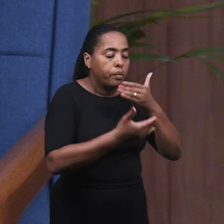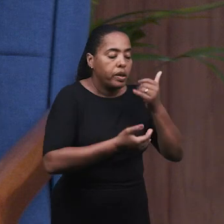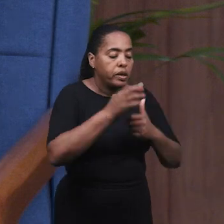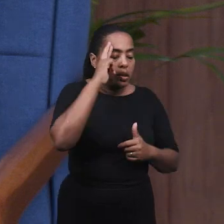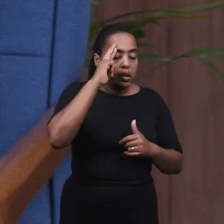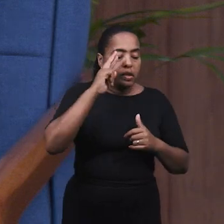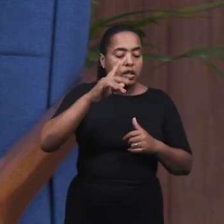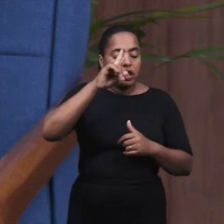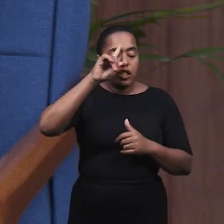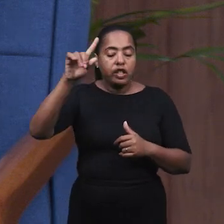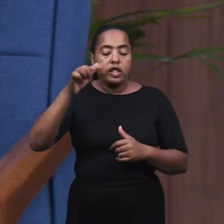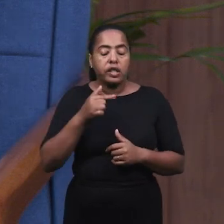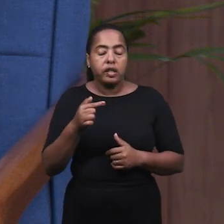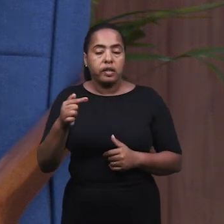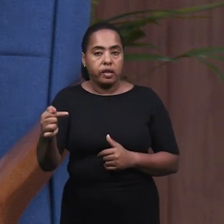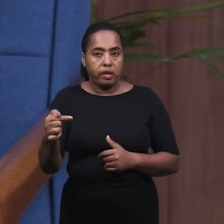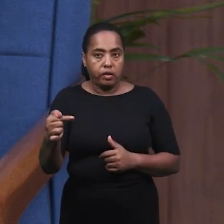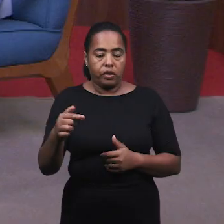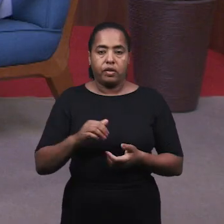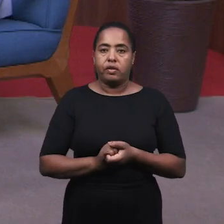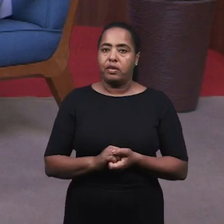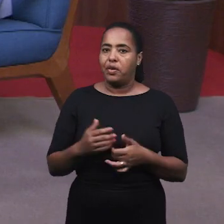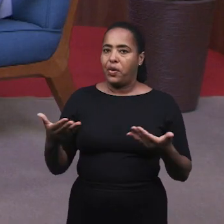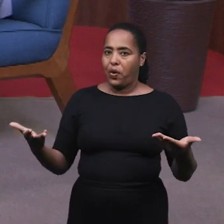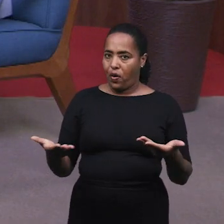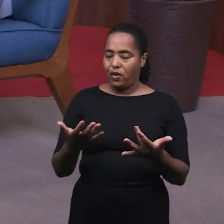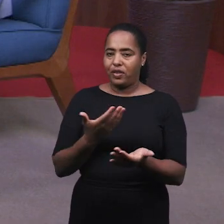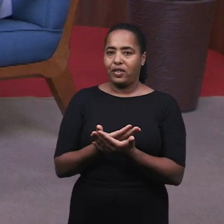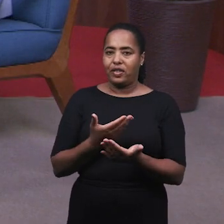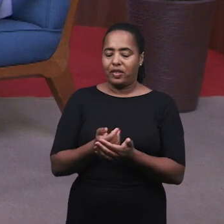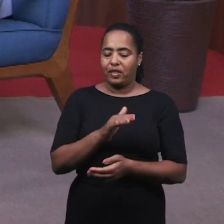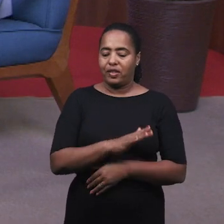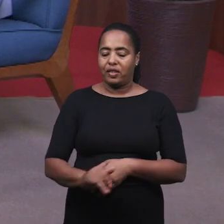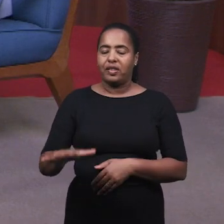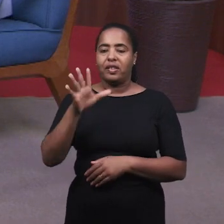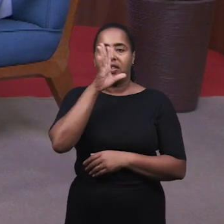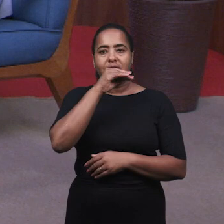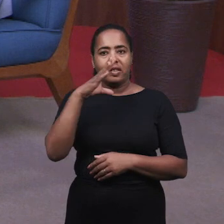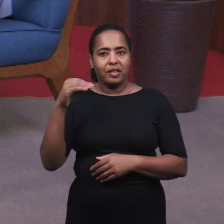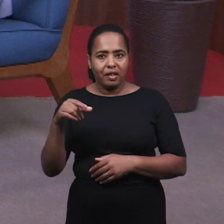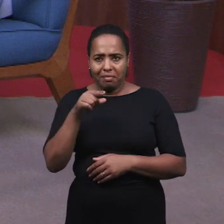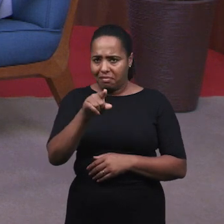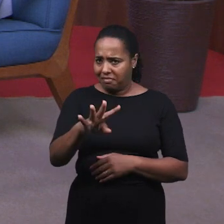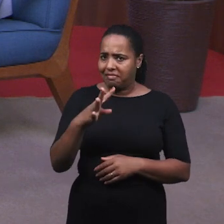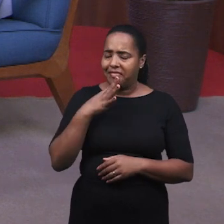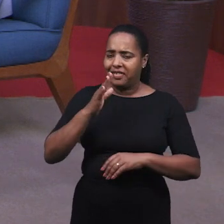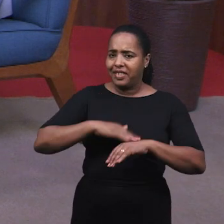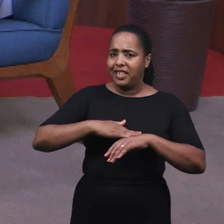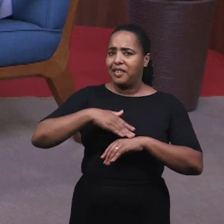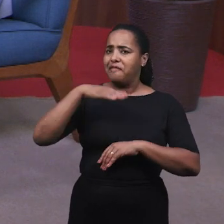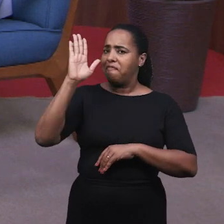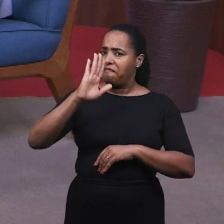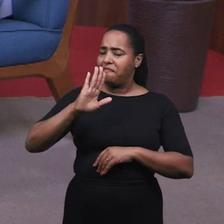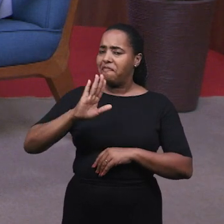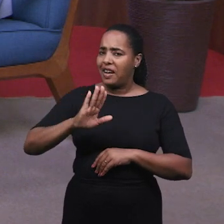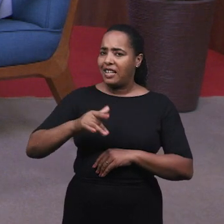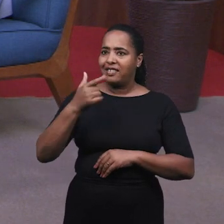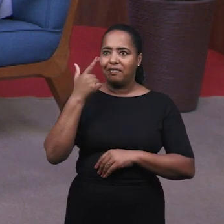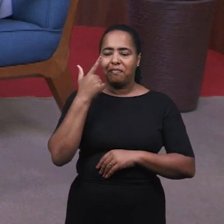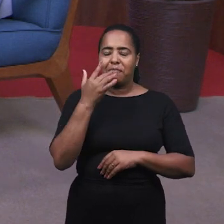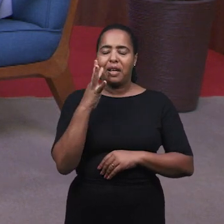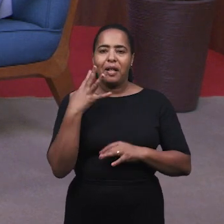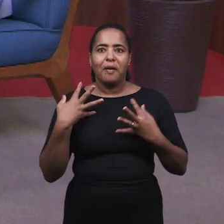qui a pleuré à ses pieds pendant 7 jours. Aujourd'hui, dans l'étude pour les enfants, intermédiaires et adolescents, vous allez savoir